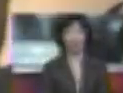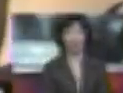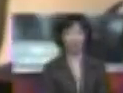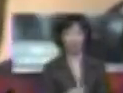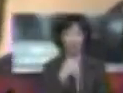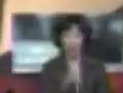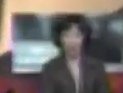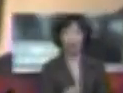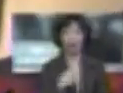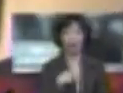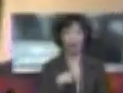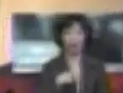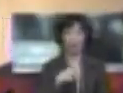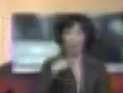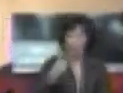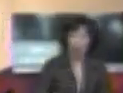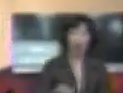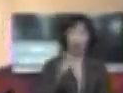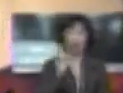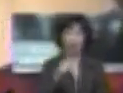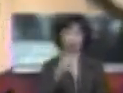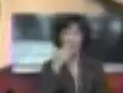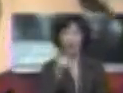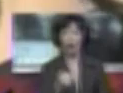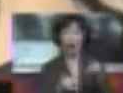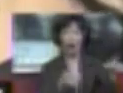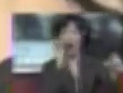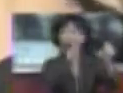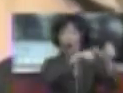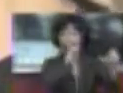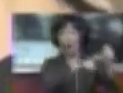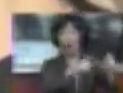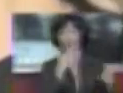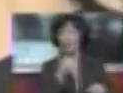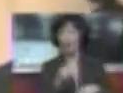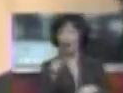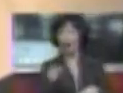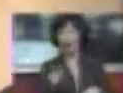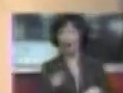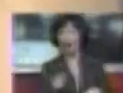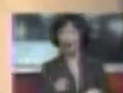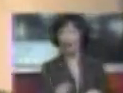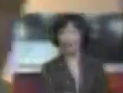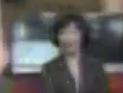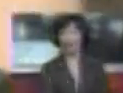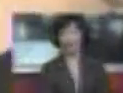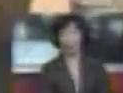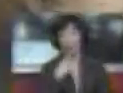So sabi ni Baby, tayo muna, alam pala yung mimiss mo eh, bakit ba isusiyot?